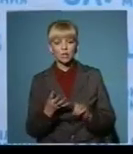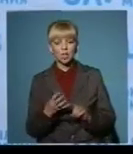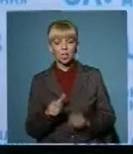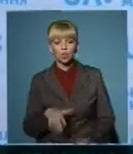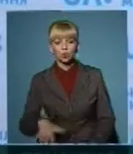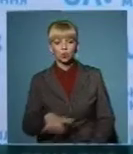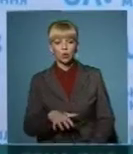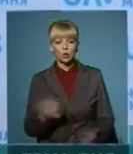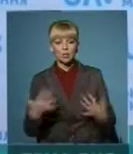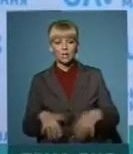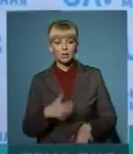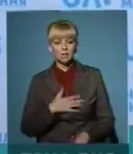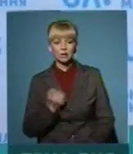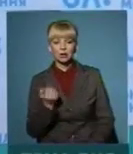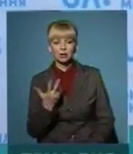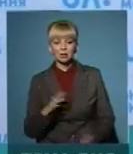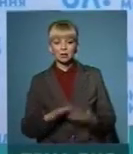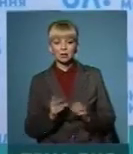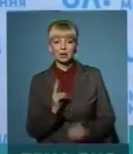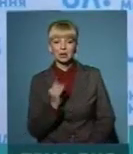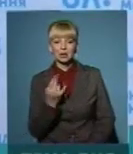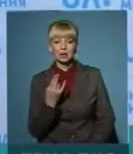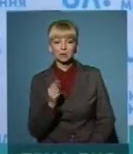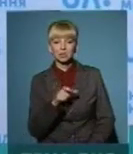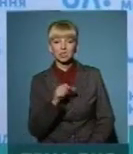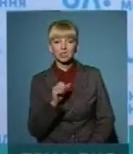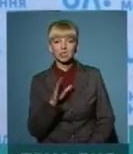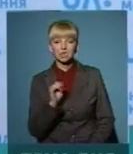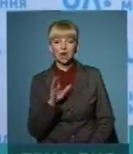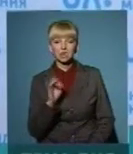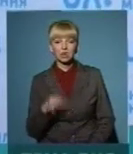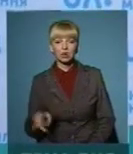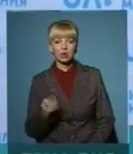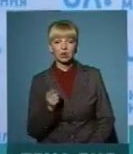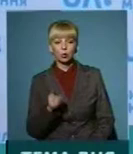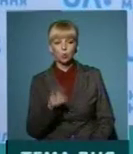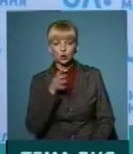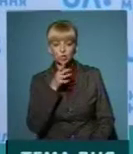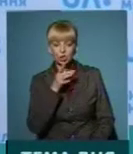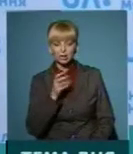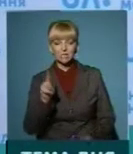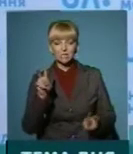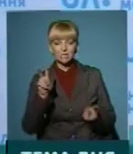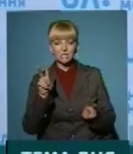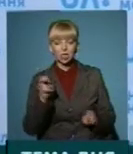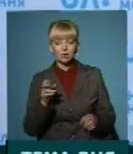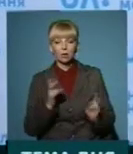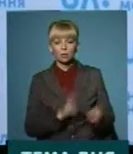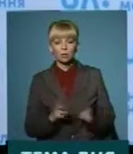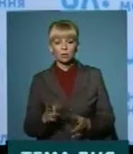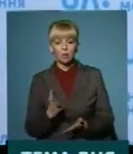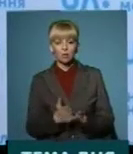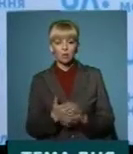зони втратили наших 13 сіл, це Кіспинський, Заставнівський район. На той час статус потерпілих